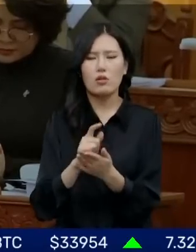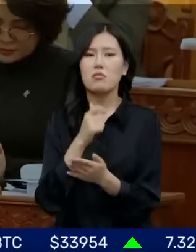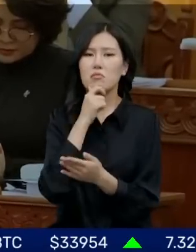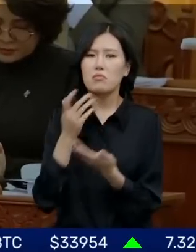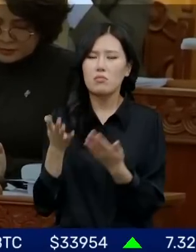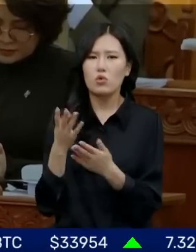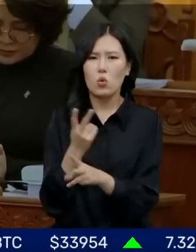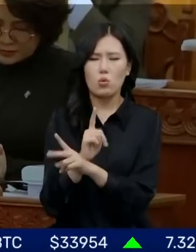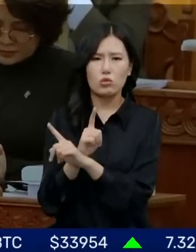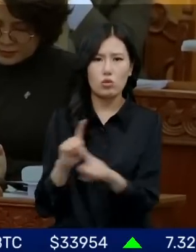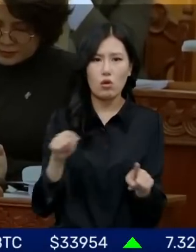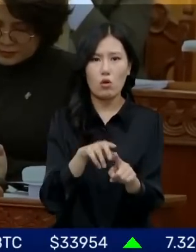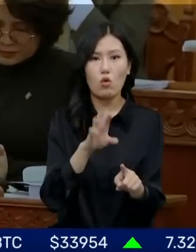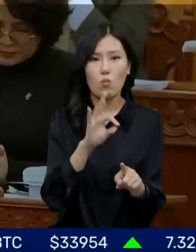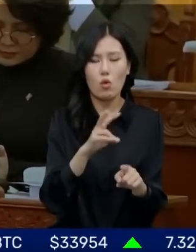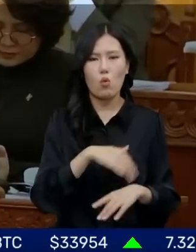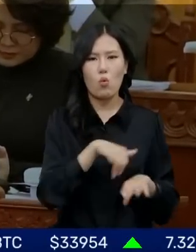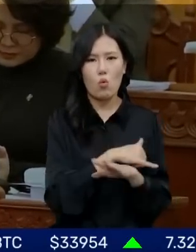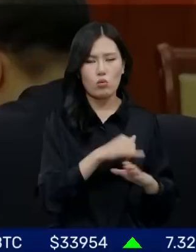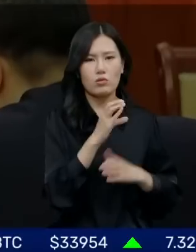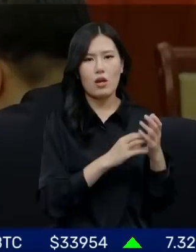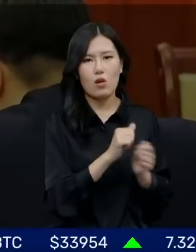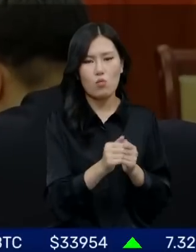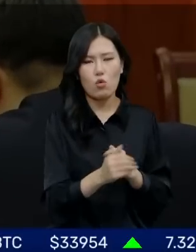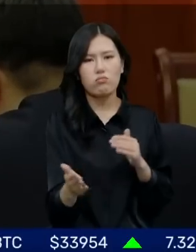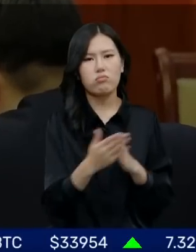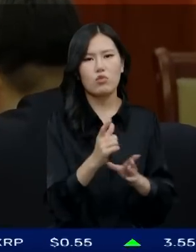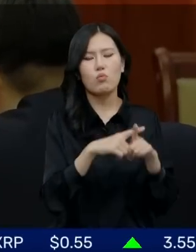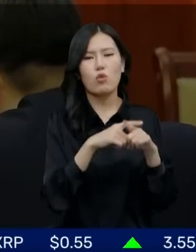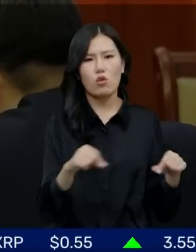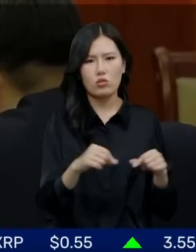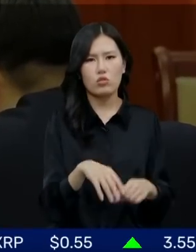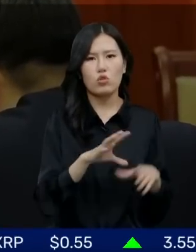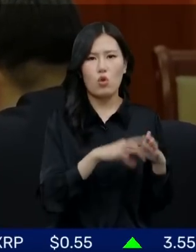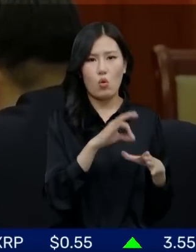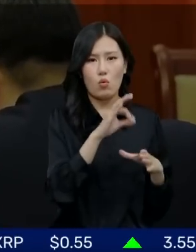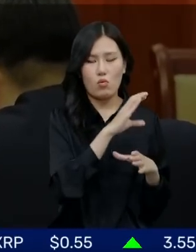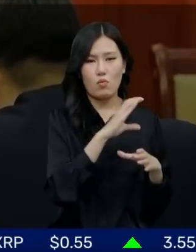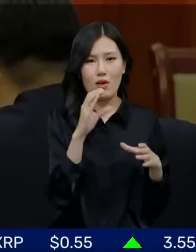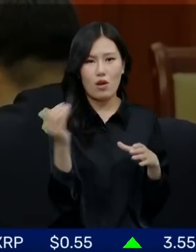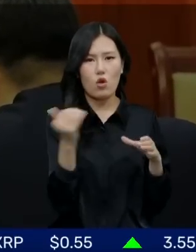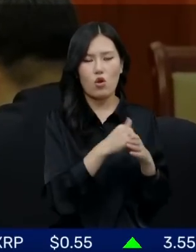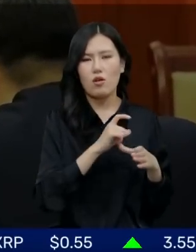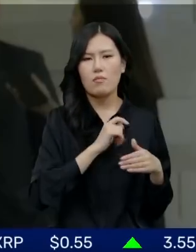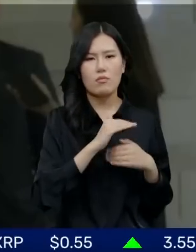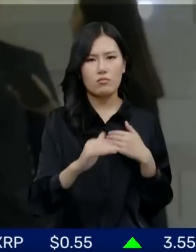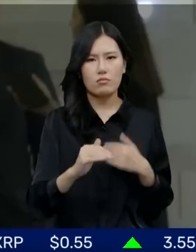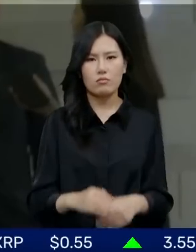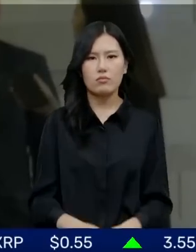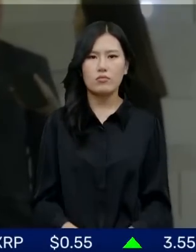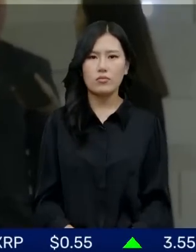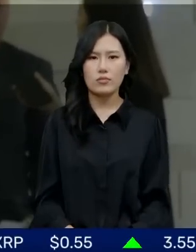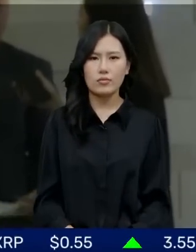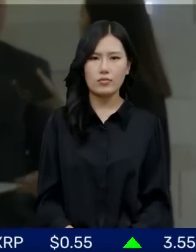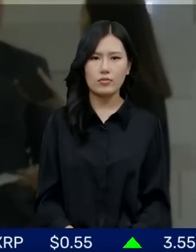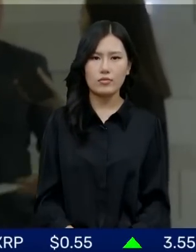тохиолдолд тухайн намд төрөөс үзүүлэх санхүүжилтийг зогсоож сонгуулийн ерөнхий хороо бүртгэхгүй гэлээ. Гендрийн